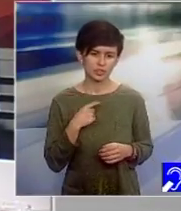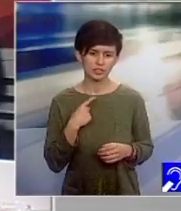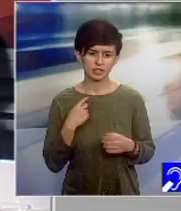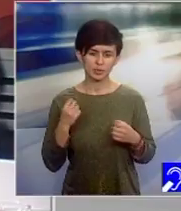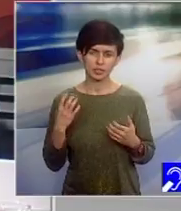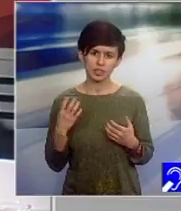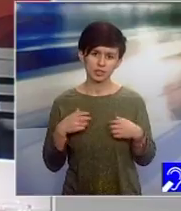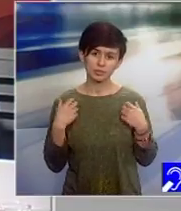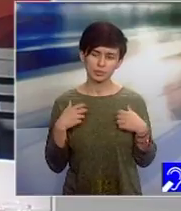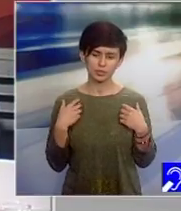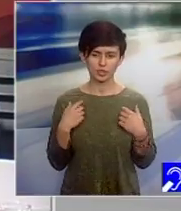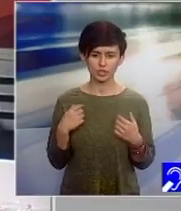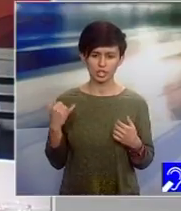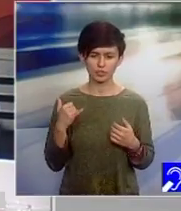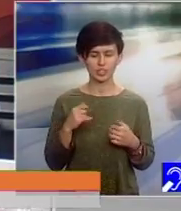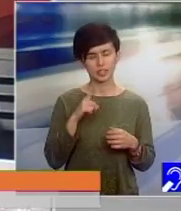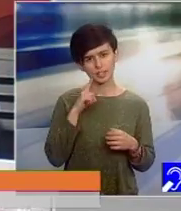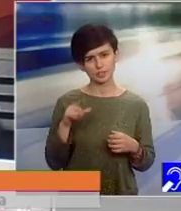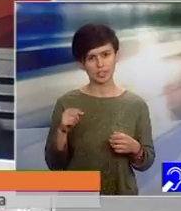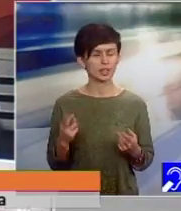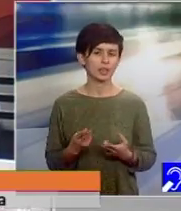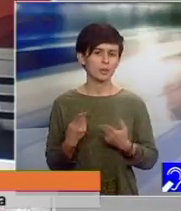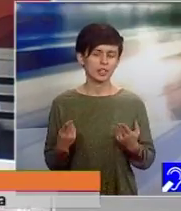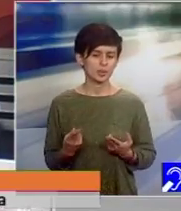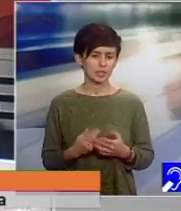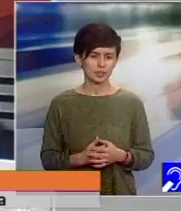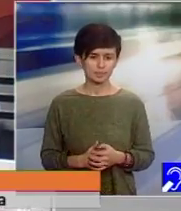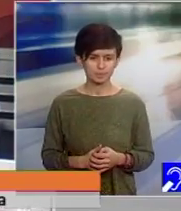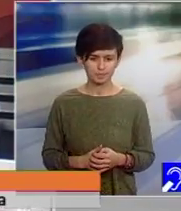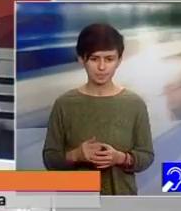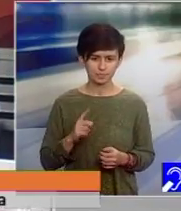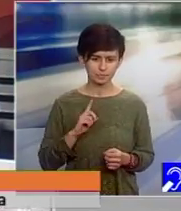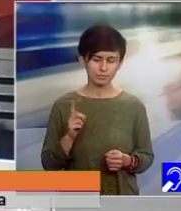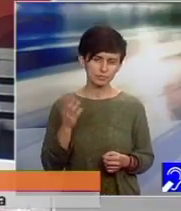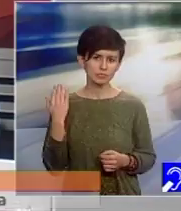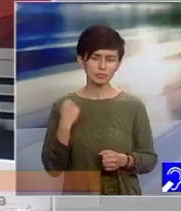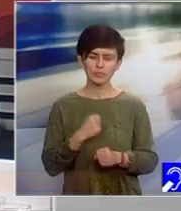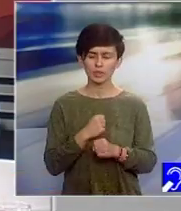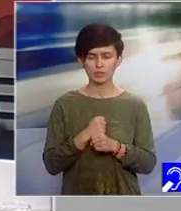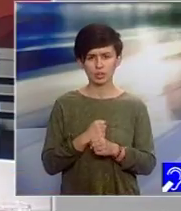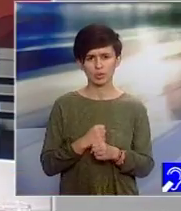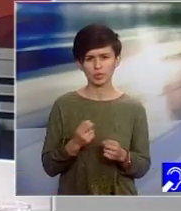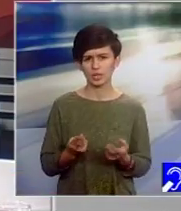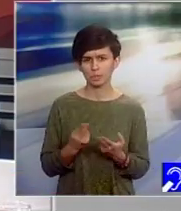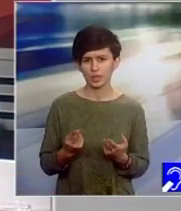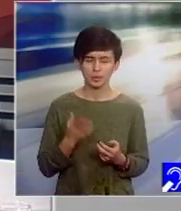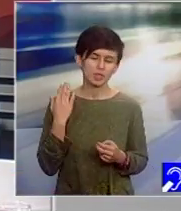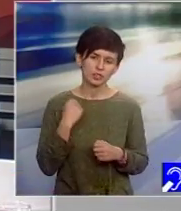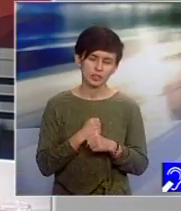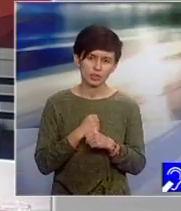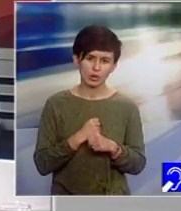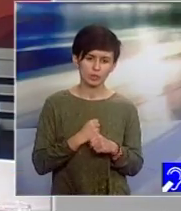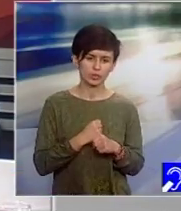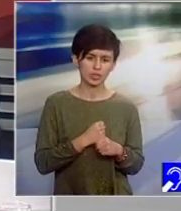mai repede decât au fost așteptate. Adică n-a fost o muncă de azi pe mâine, a fost muncă serioasă în spatele proiectului.